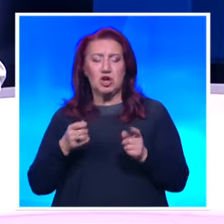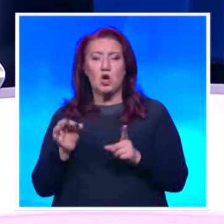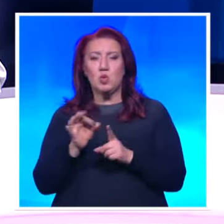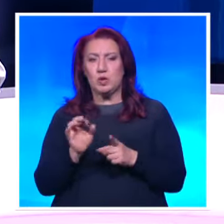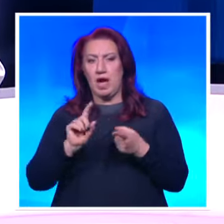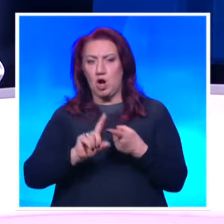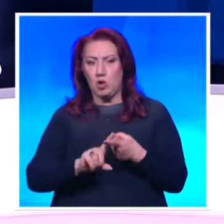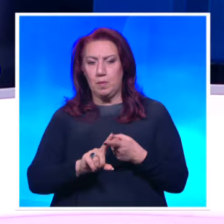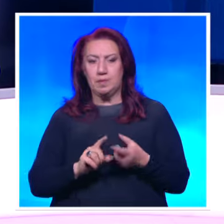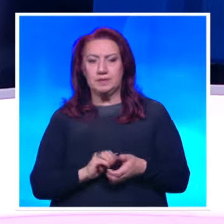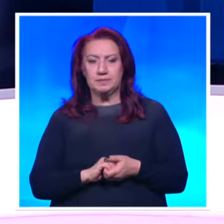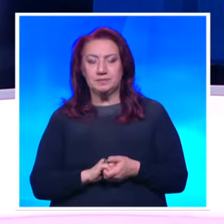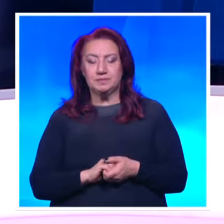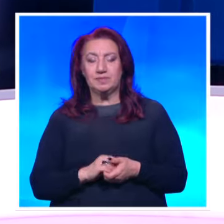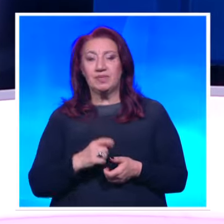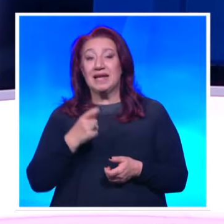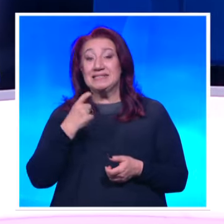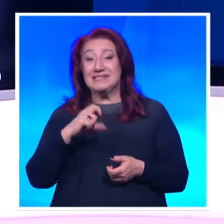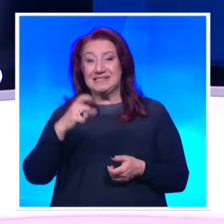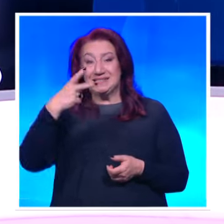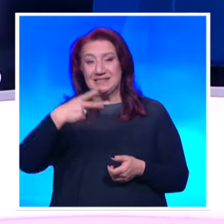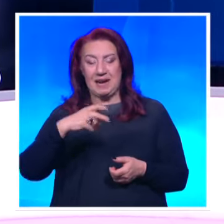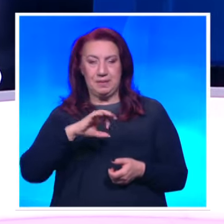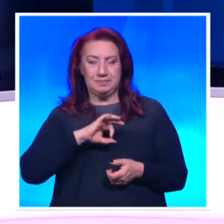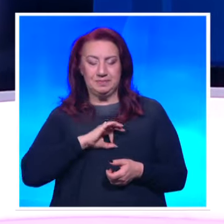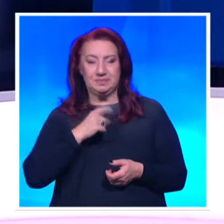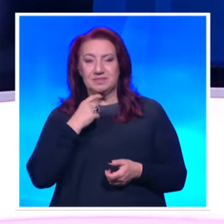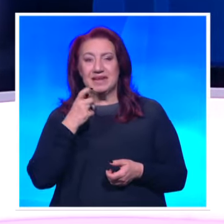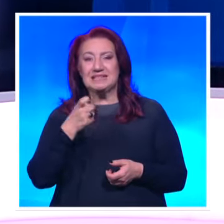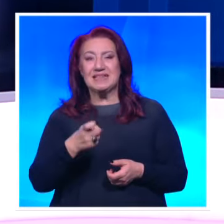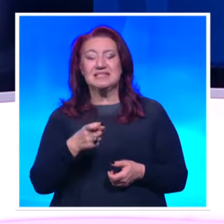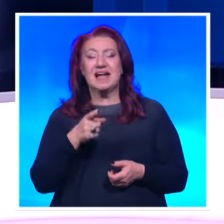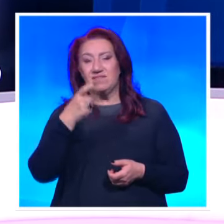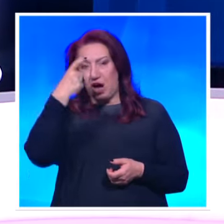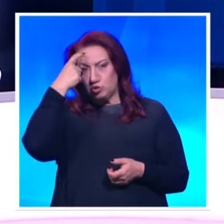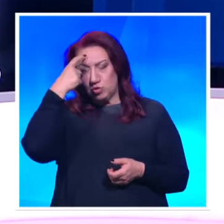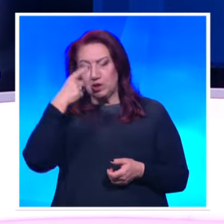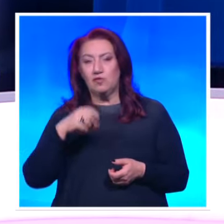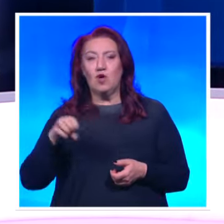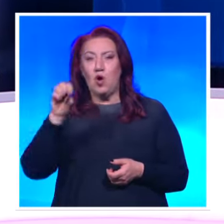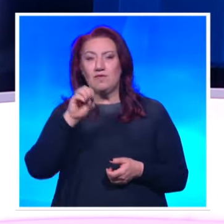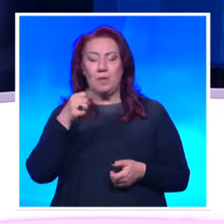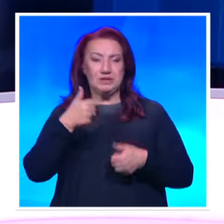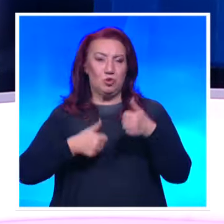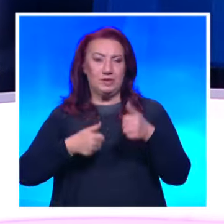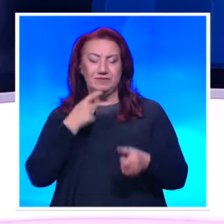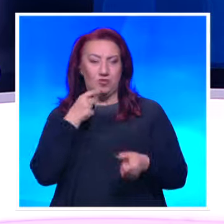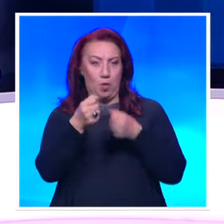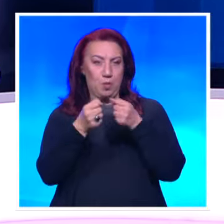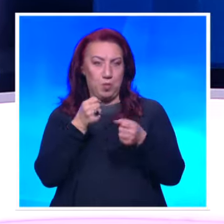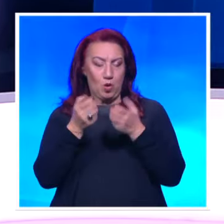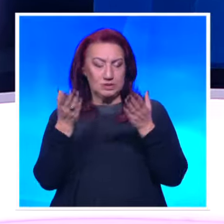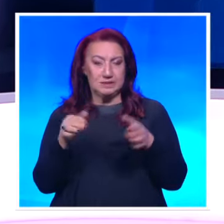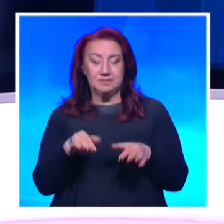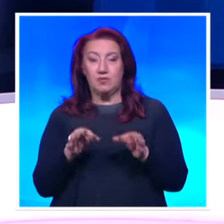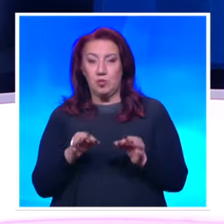резерва. Сребърен медал за Златислава Чуканова на Европейското първенство по бокс в Белград. В момента на